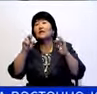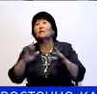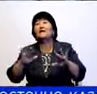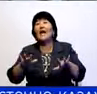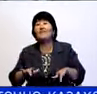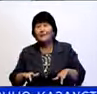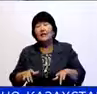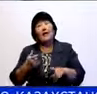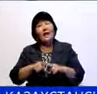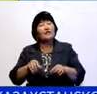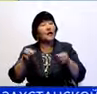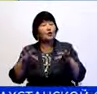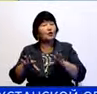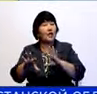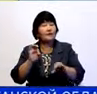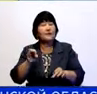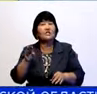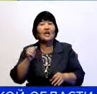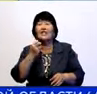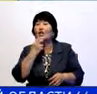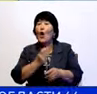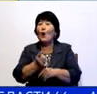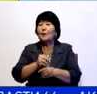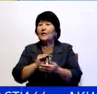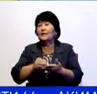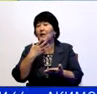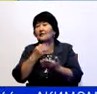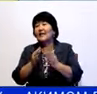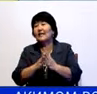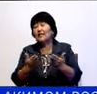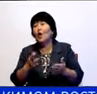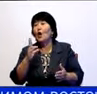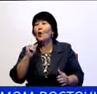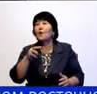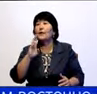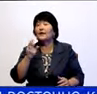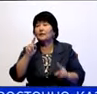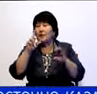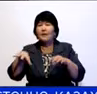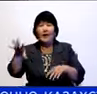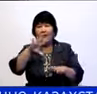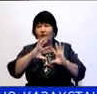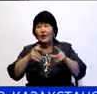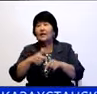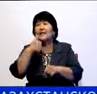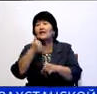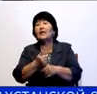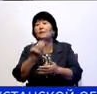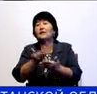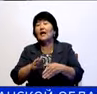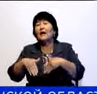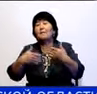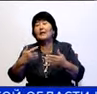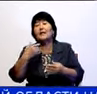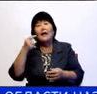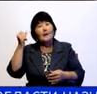информатика. Она не случайно выбрала жанр комиксов для написания своей книги. Комиксы популярны во всем мире. Это самое лучшее средство передать